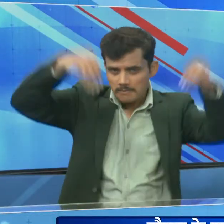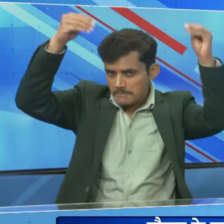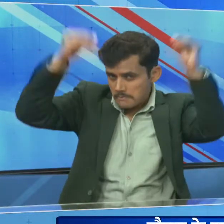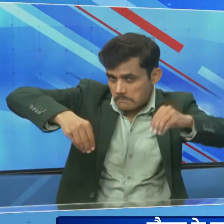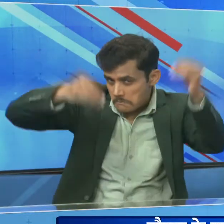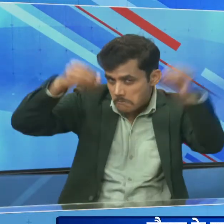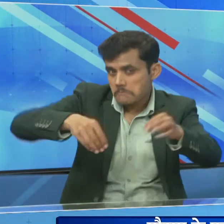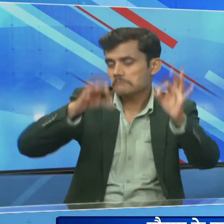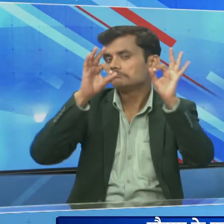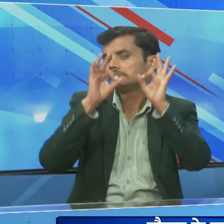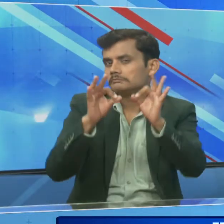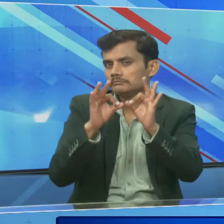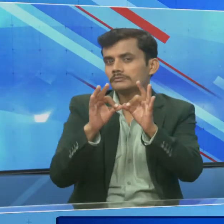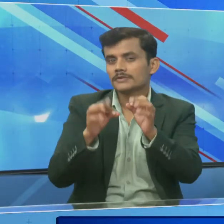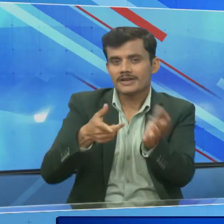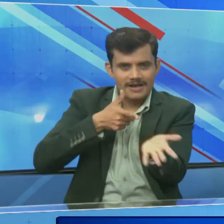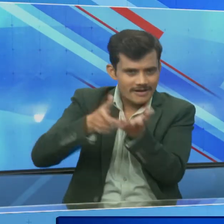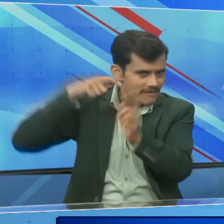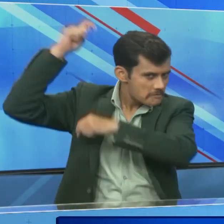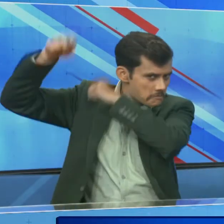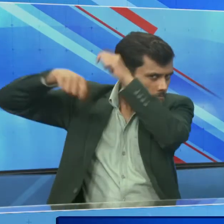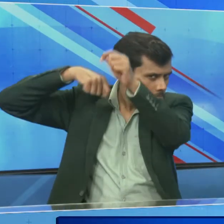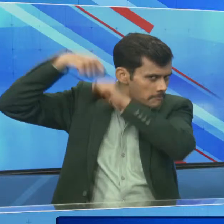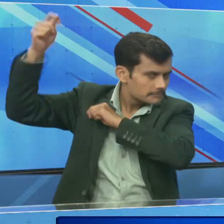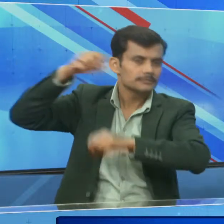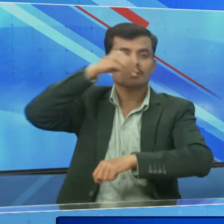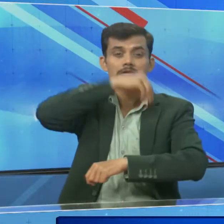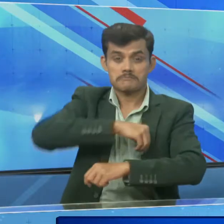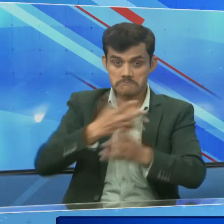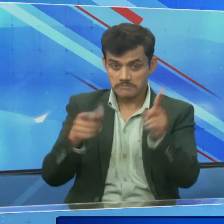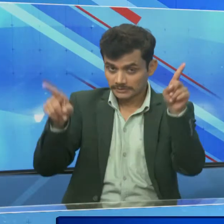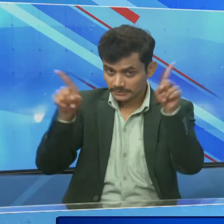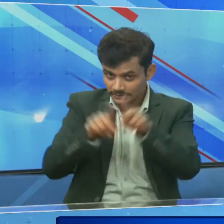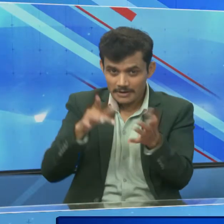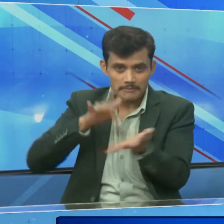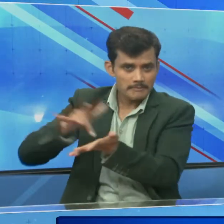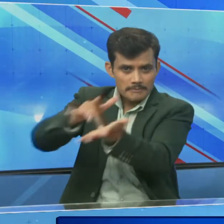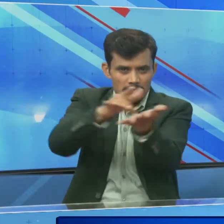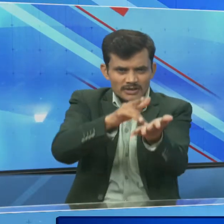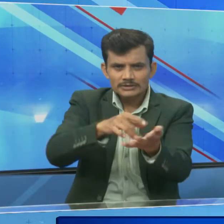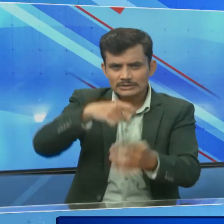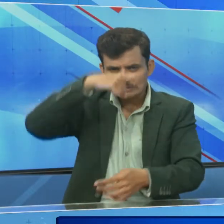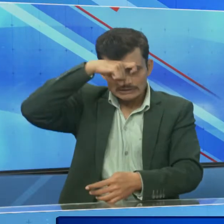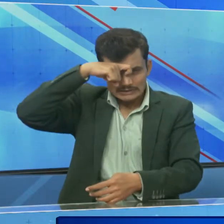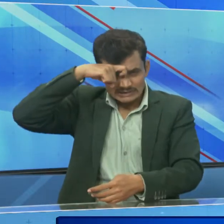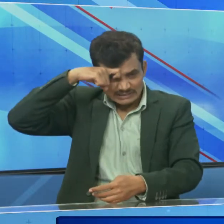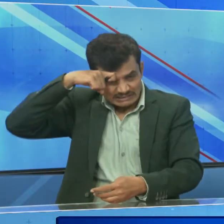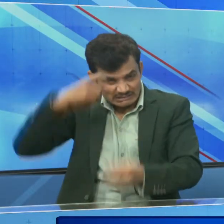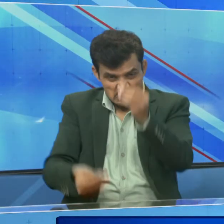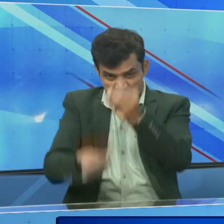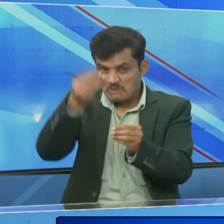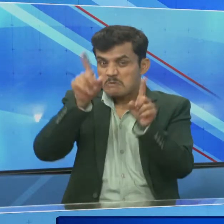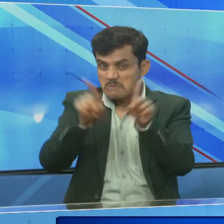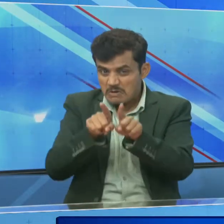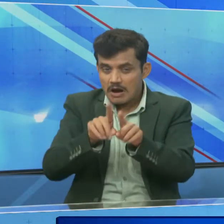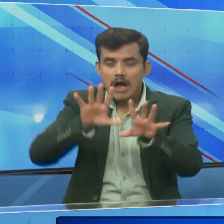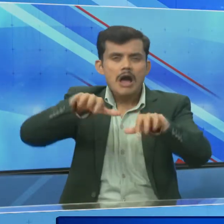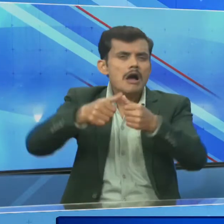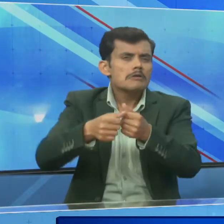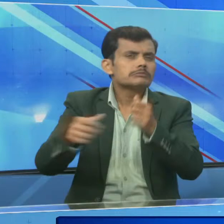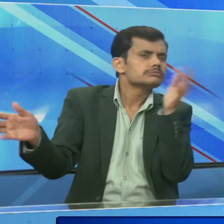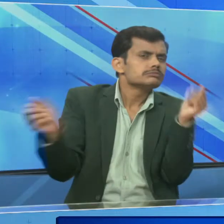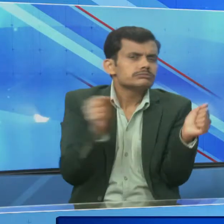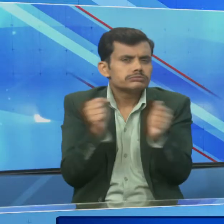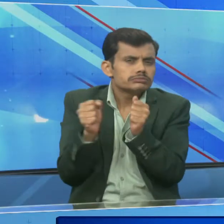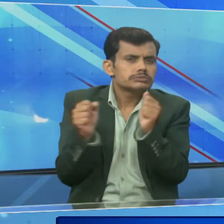होगी, जिसका किसानों को अच्छा फायदा मिलेगा और वहीं कई हिस्सों में गर्मी का प्रकोप भी रहेगा। कैसा रहेगा आगामी मौसम,